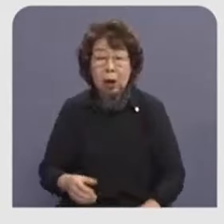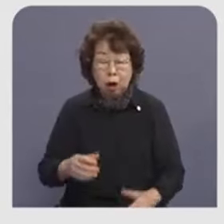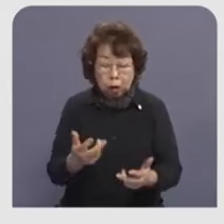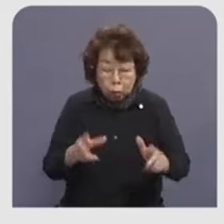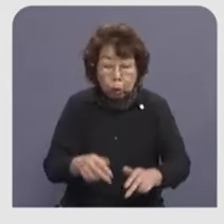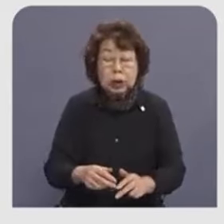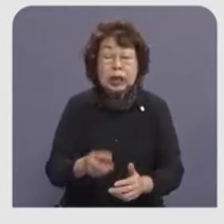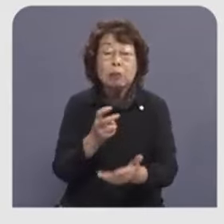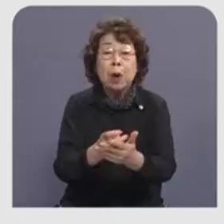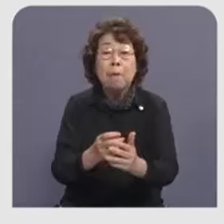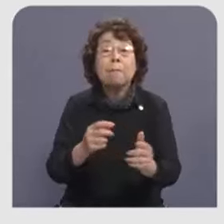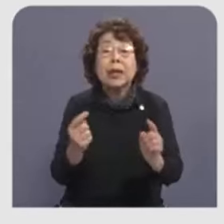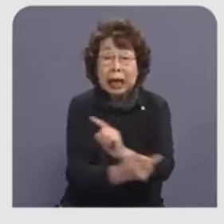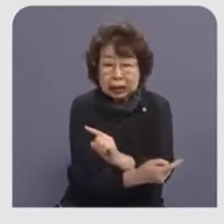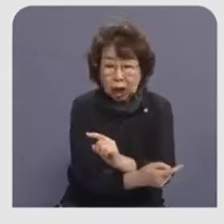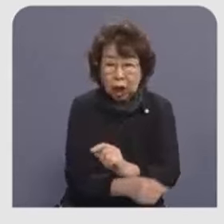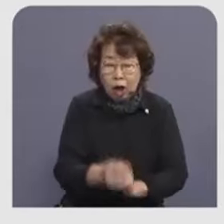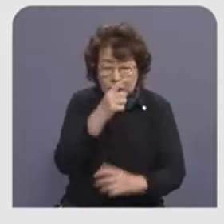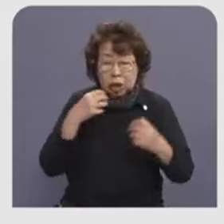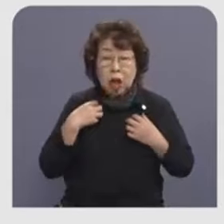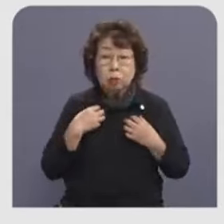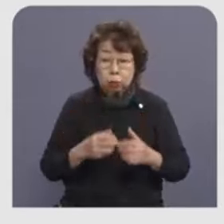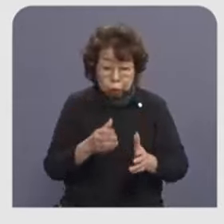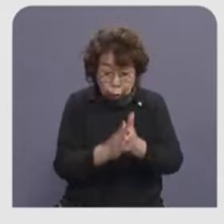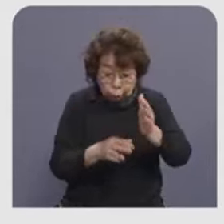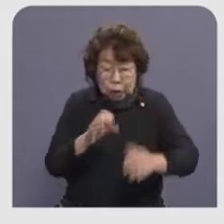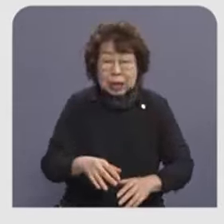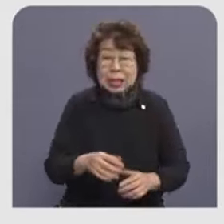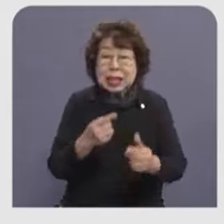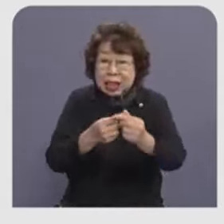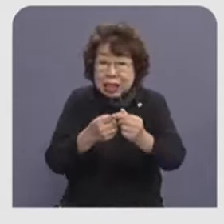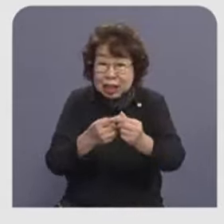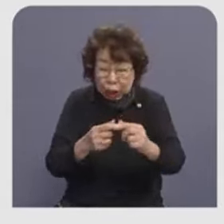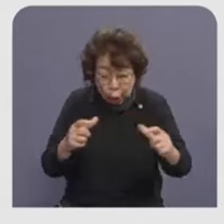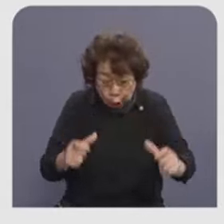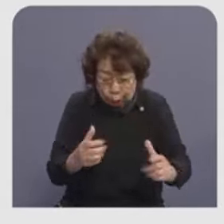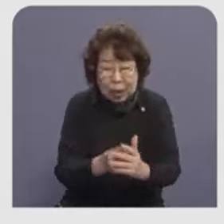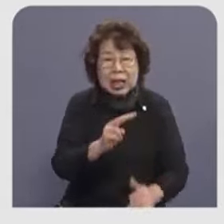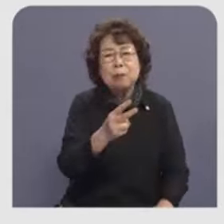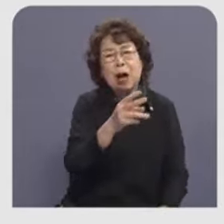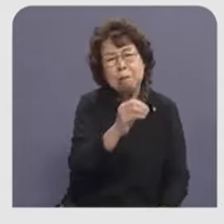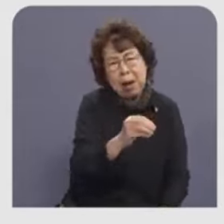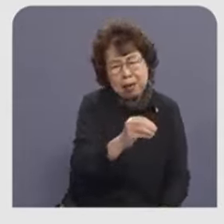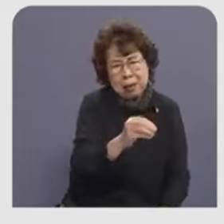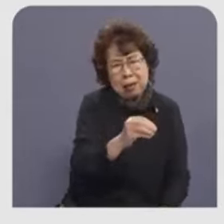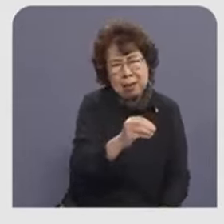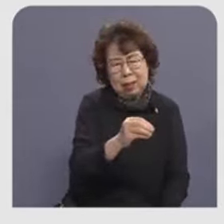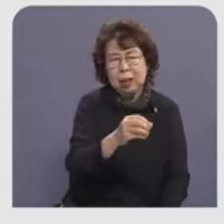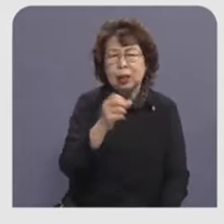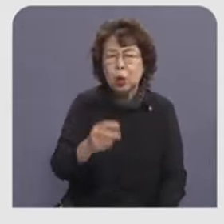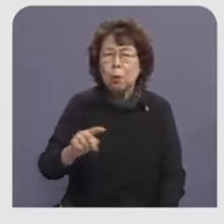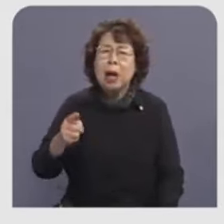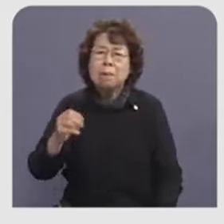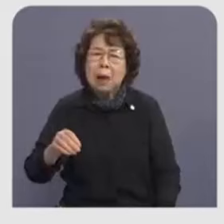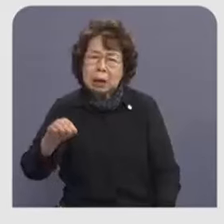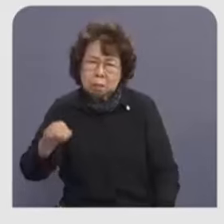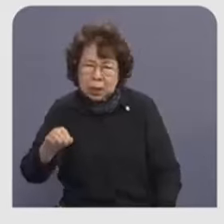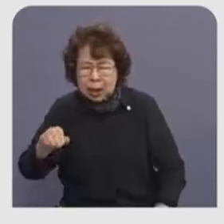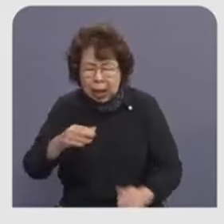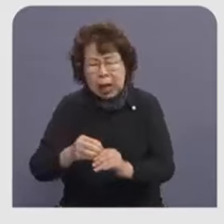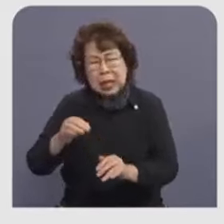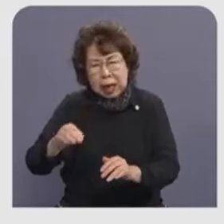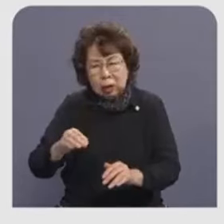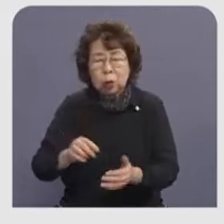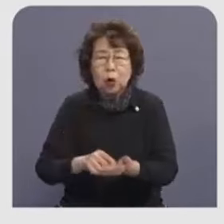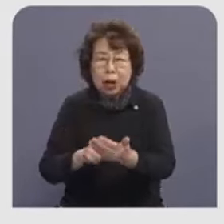공원녹지법 개정안에는 국가도시공원 최소 면적을 각각 200만 제곱미터, 100만 제곱미터로